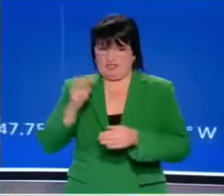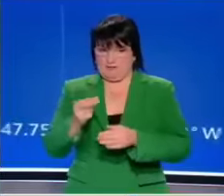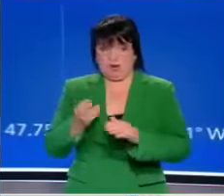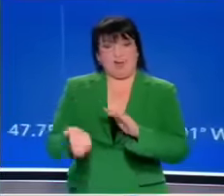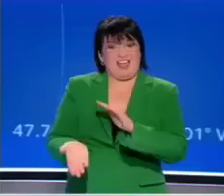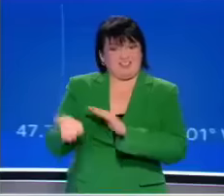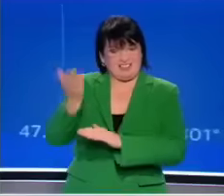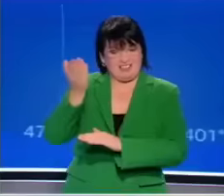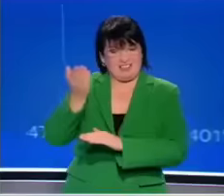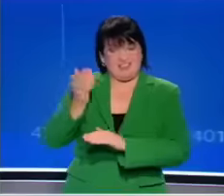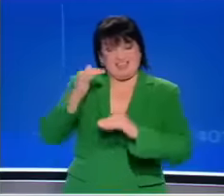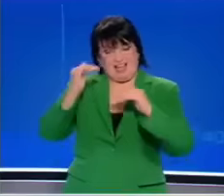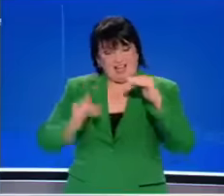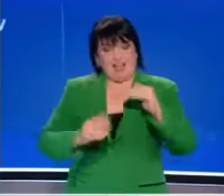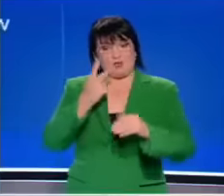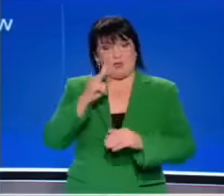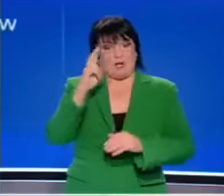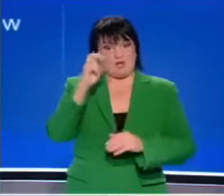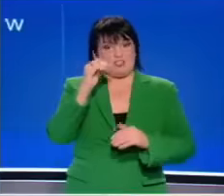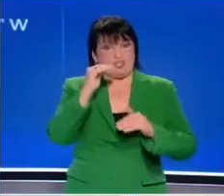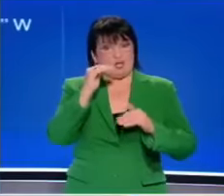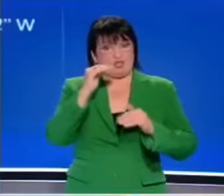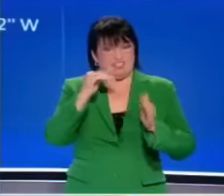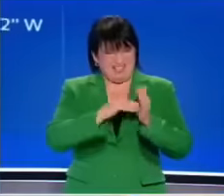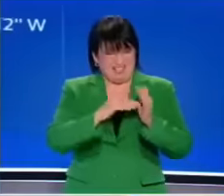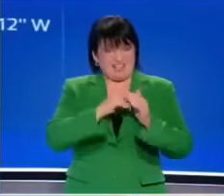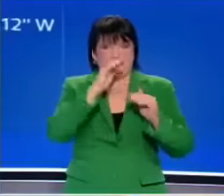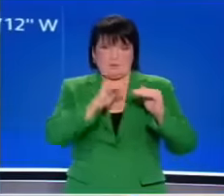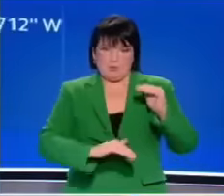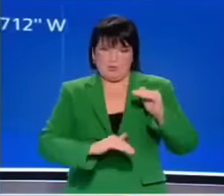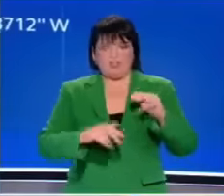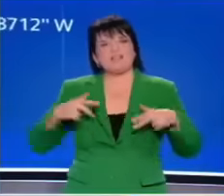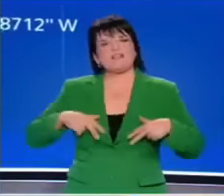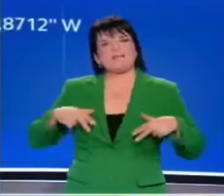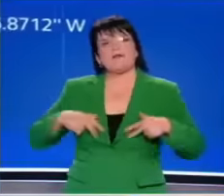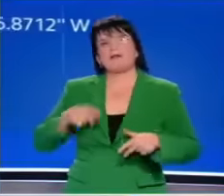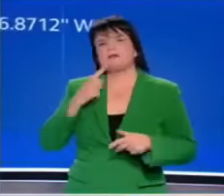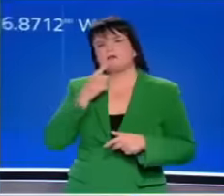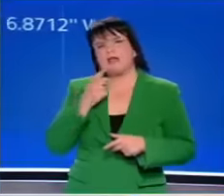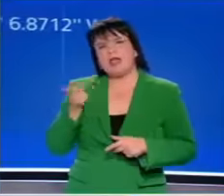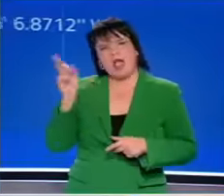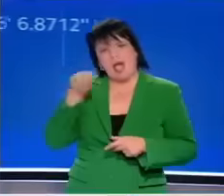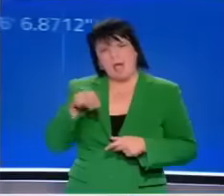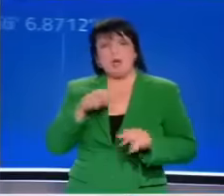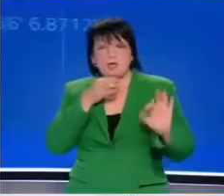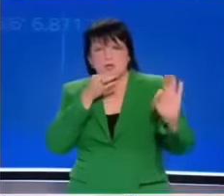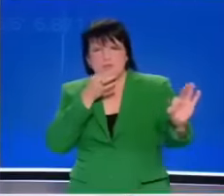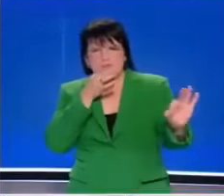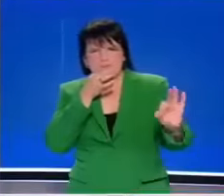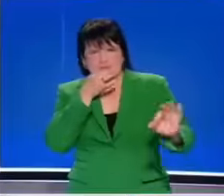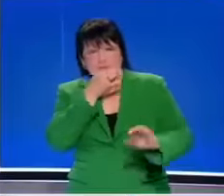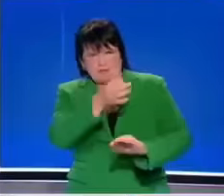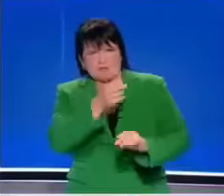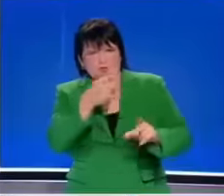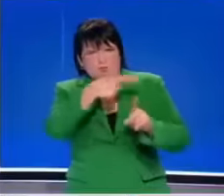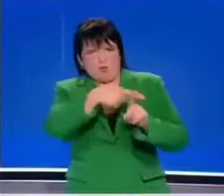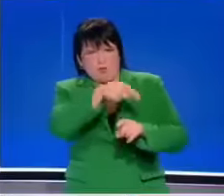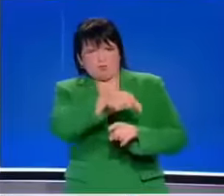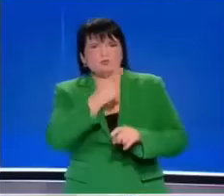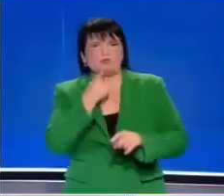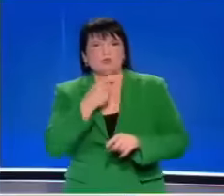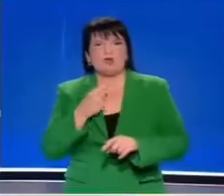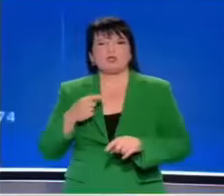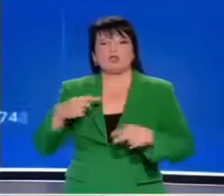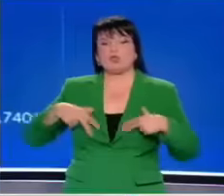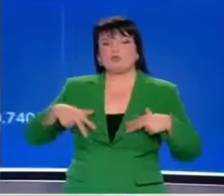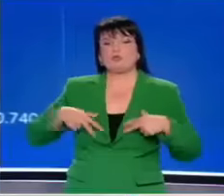ναθ και κάτω από τς 220.000 να μειωθεί έρχεται η κυβέρνηση λοιπόν και λέει ότι συνολικά το γενικ οισο ου ράους ω αυτό πρόγραμμά σας